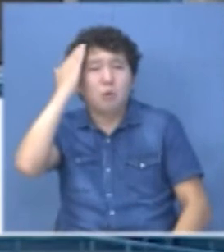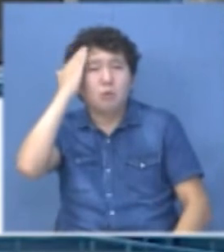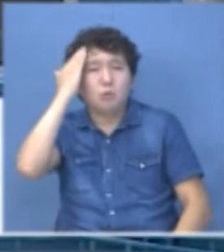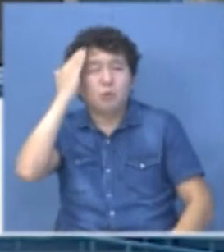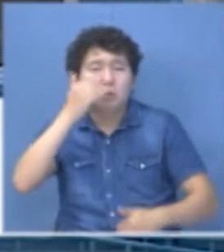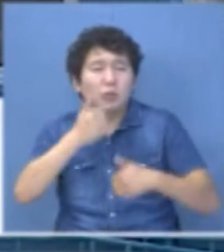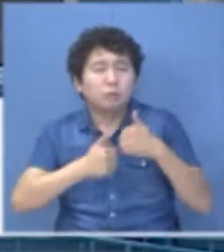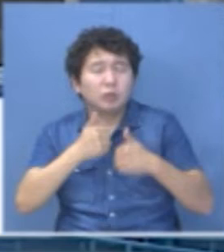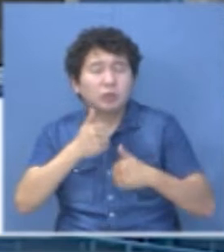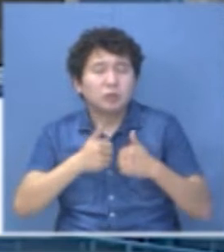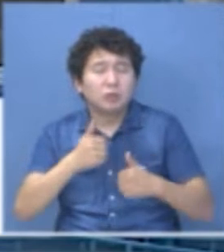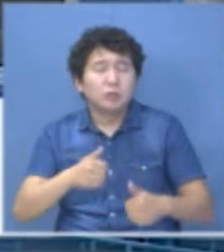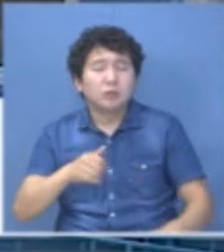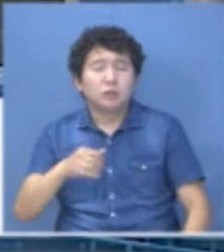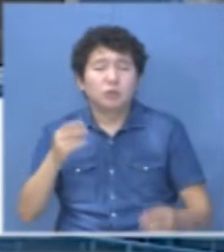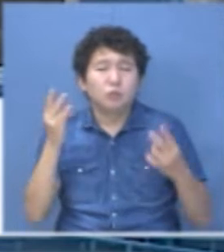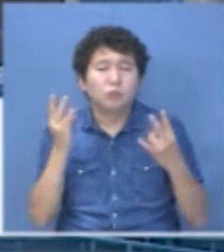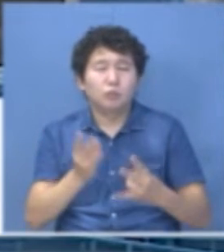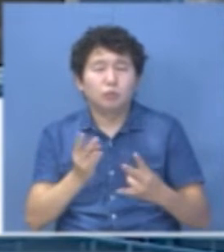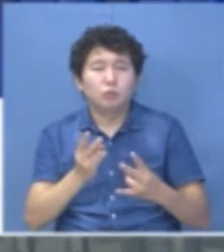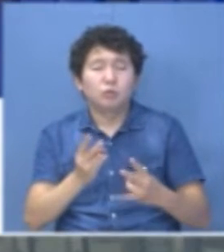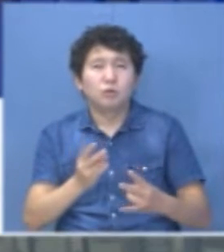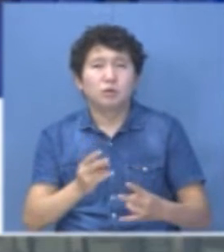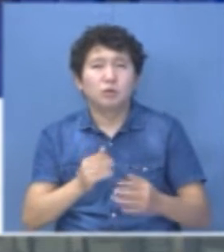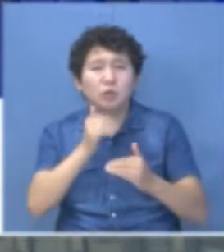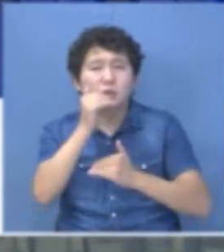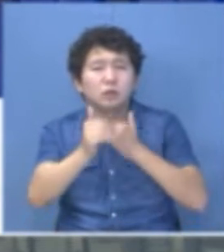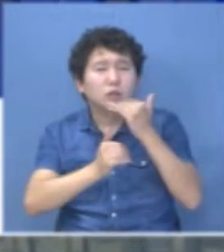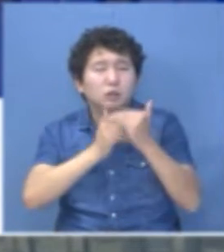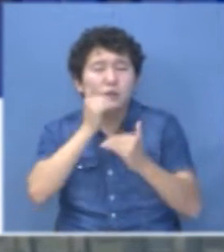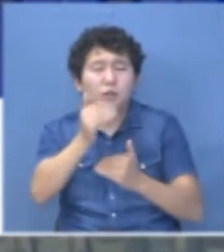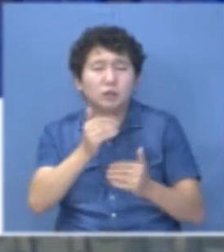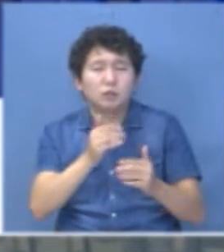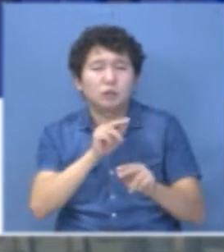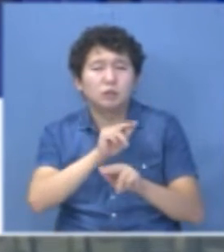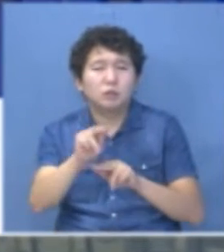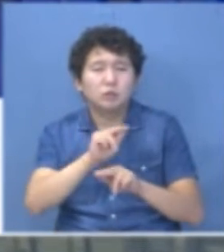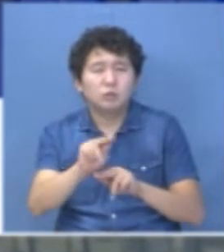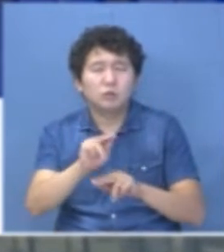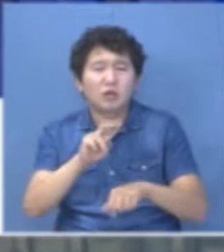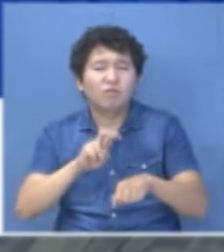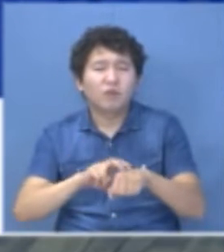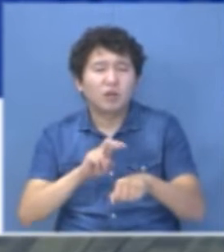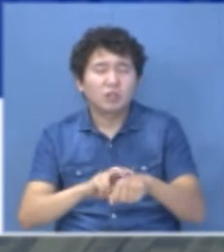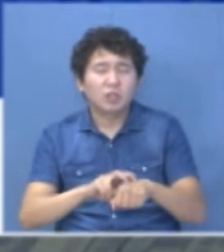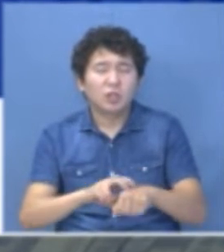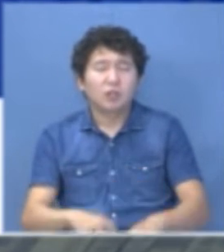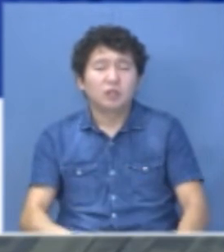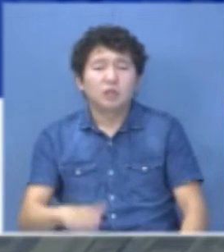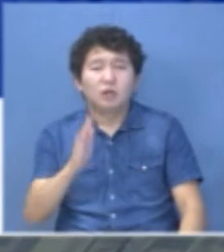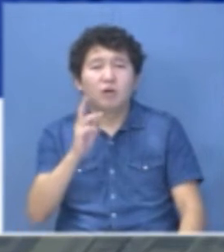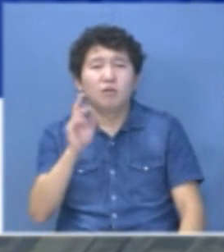отечественного здравоохранения нужно последовательно совершенствовать систему подготовки врачей, считает глава государства. И в Восточном Казахстане в